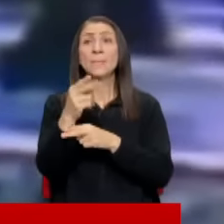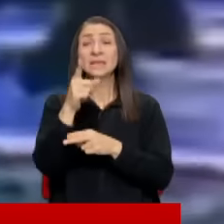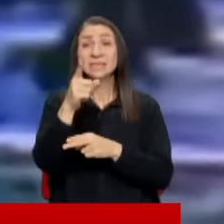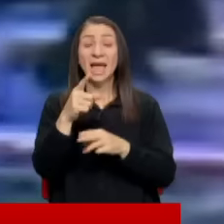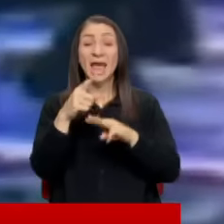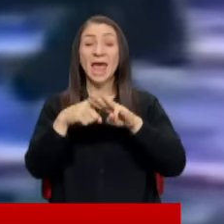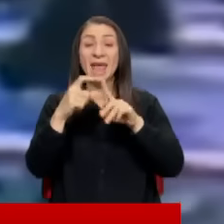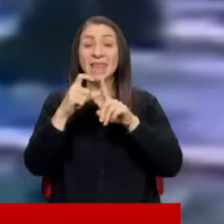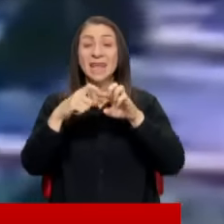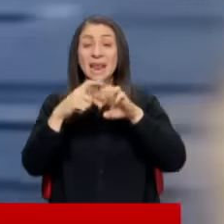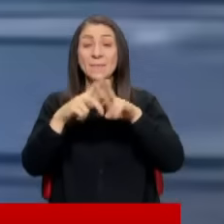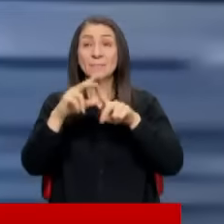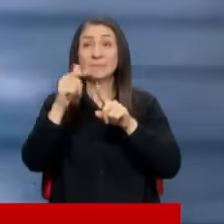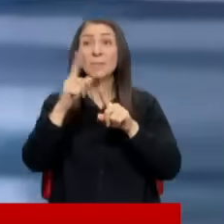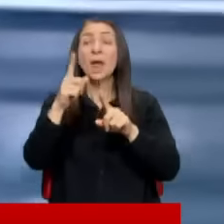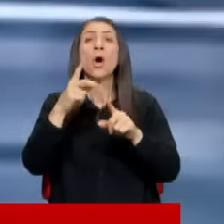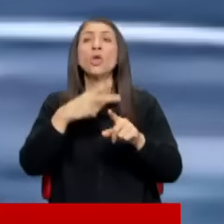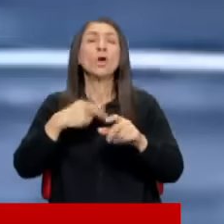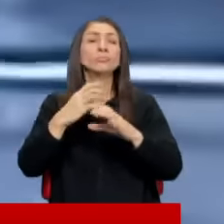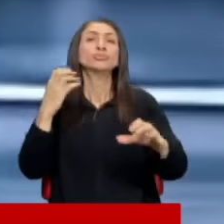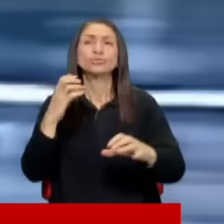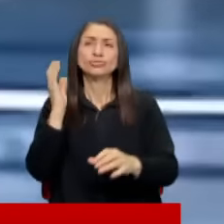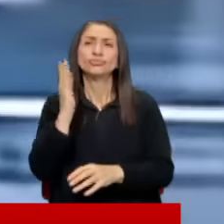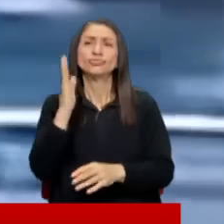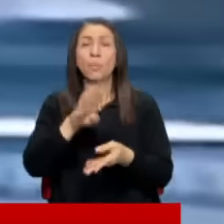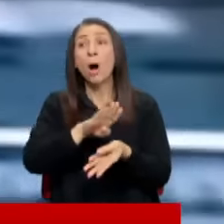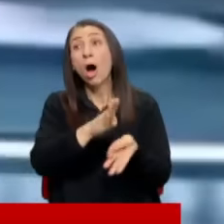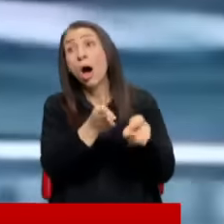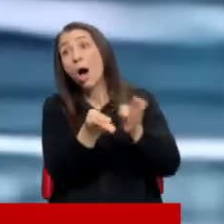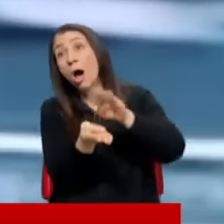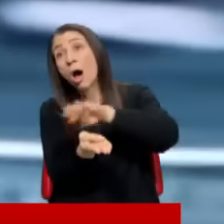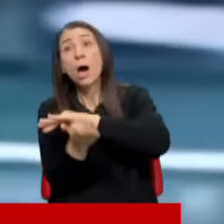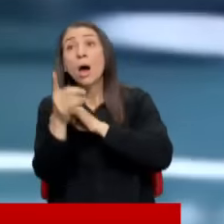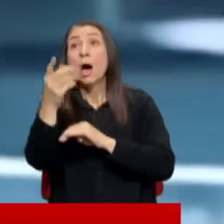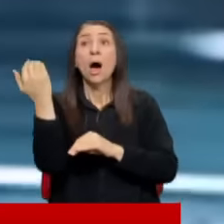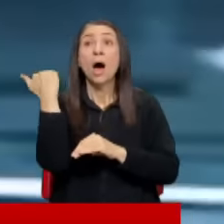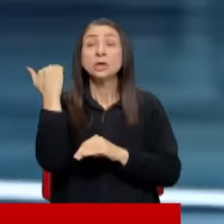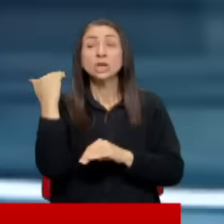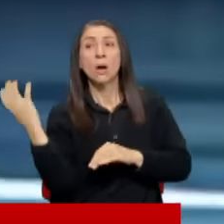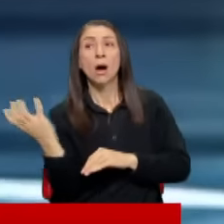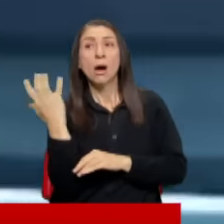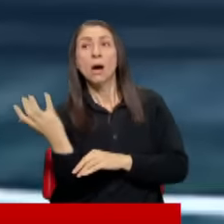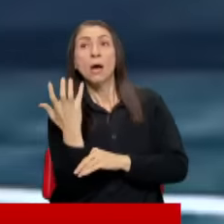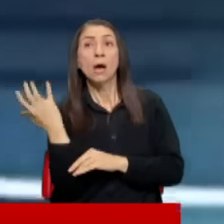Balıkesir'in Edremit ilçesinde ise bir yolcu otobüsü devrildi. Devrildikten sonra otobüsün arka kısmı